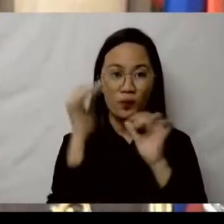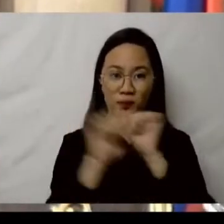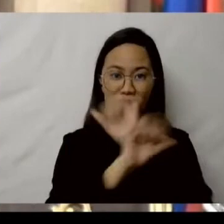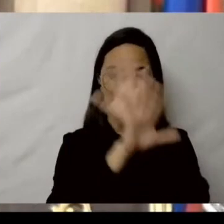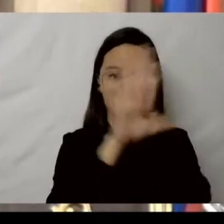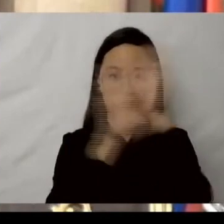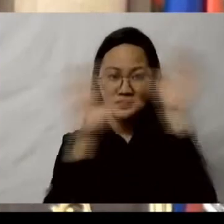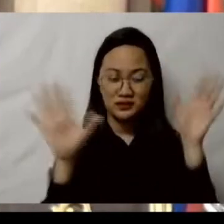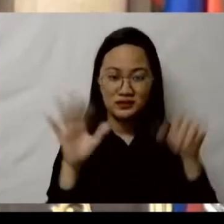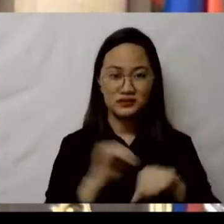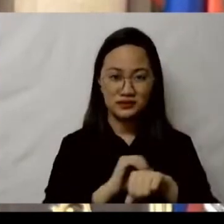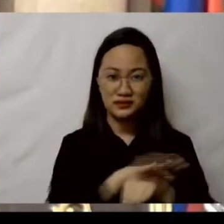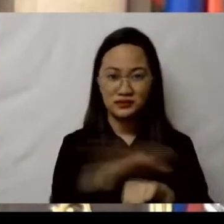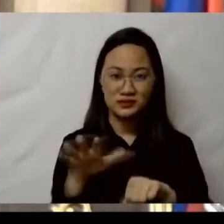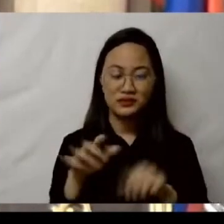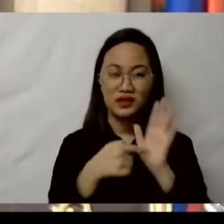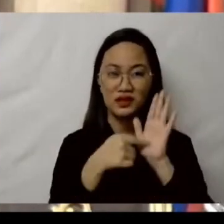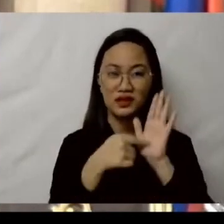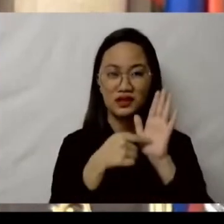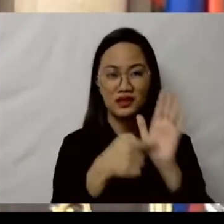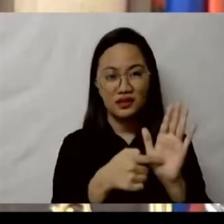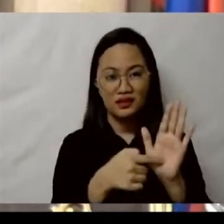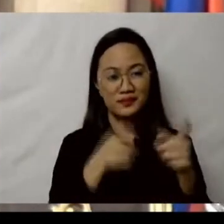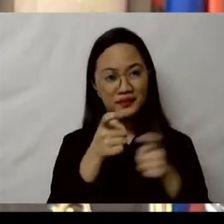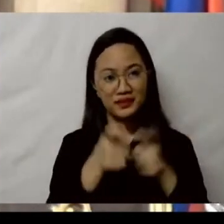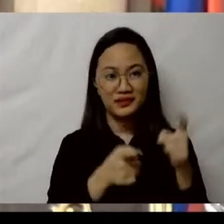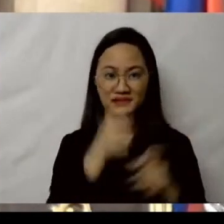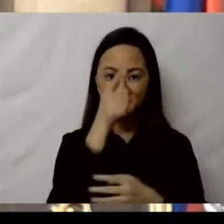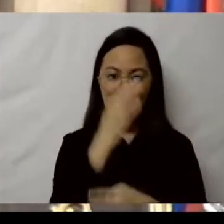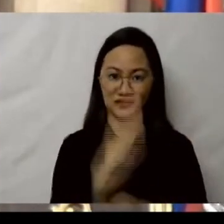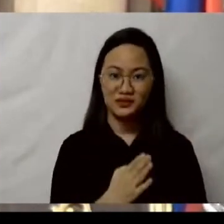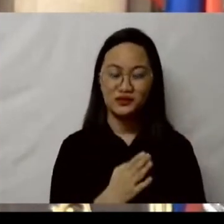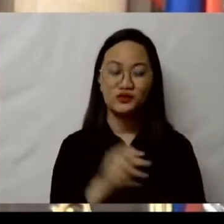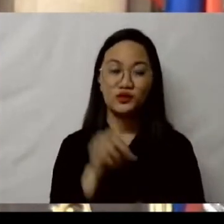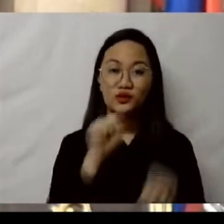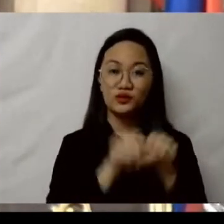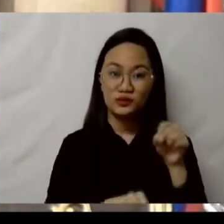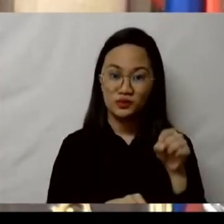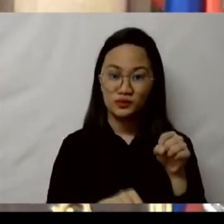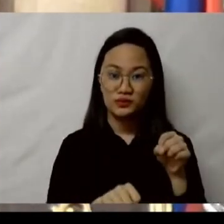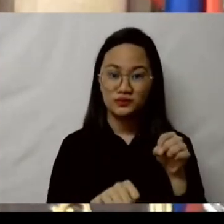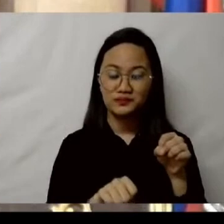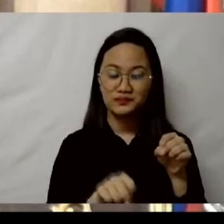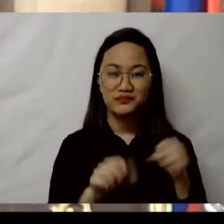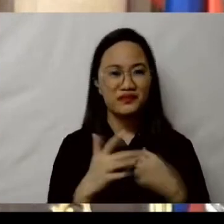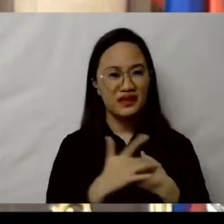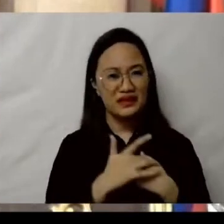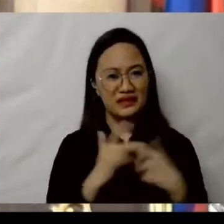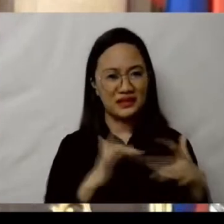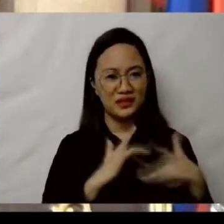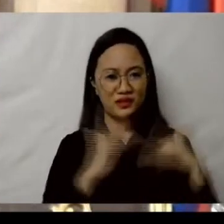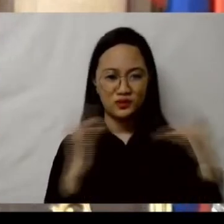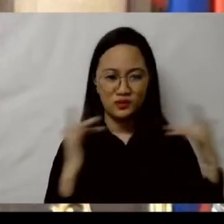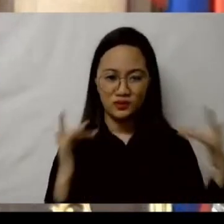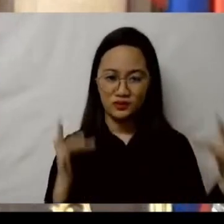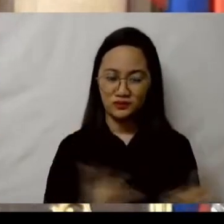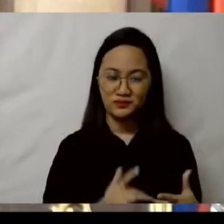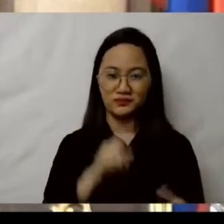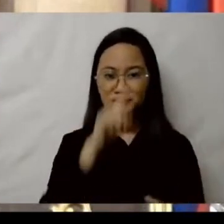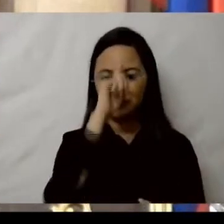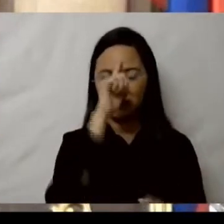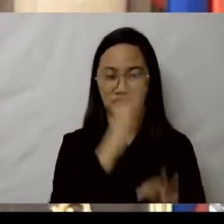tayo ng paghahari ng Diyos upang mapukaw ang mga hindi sumasampalataya at